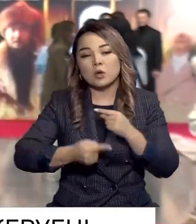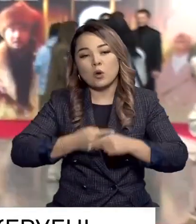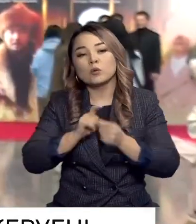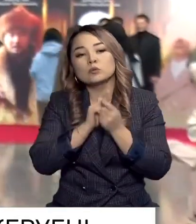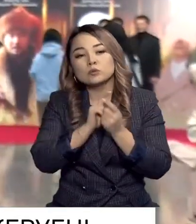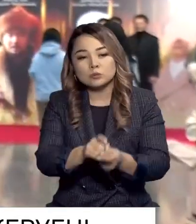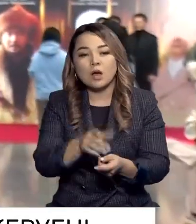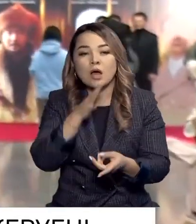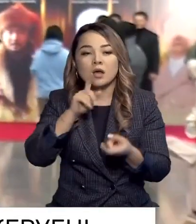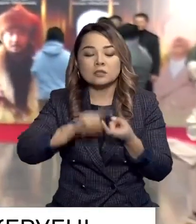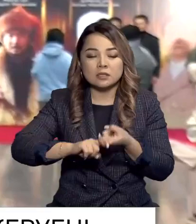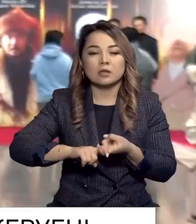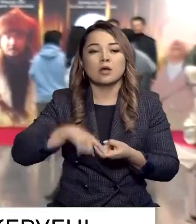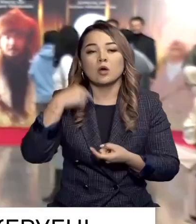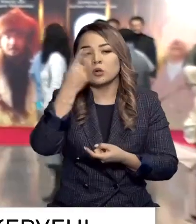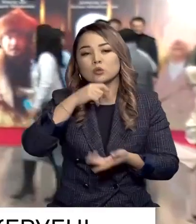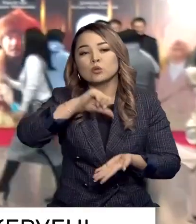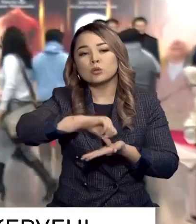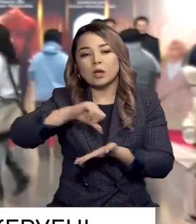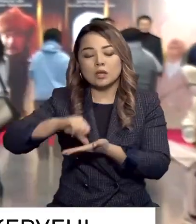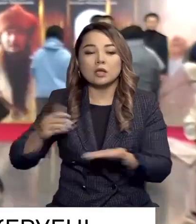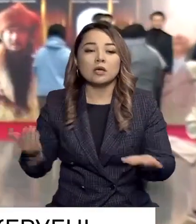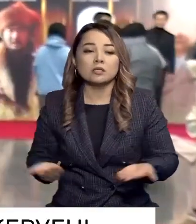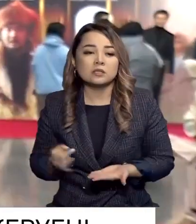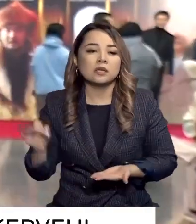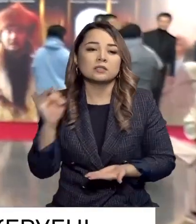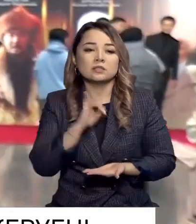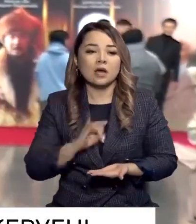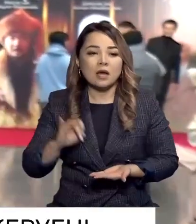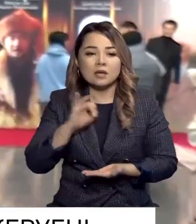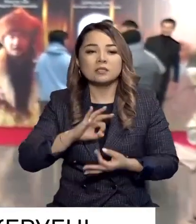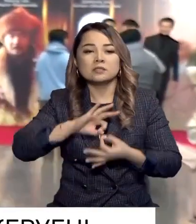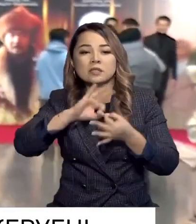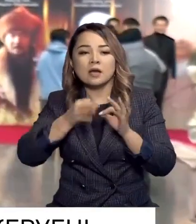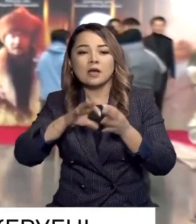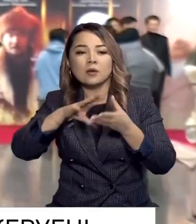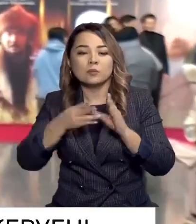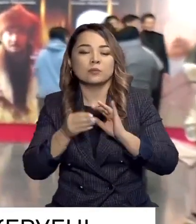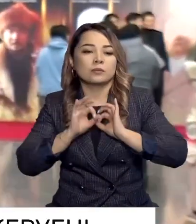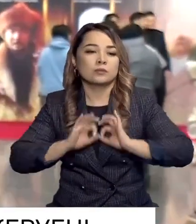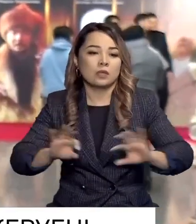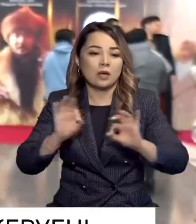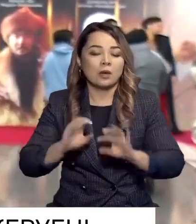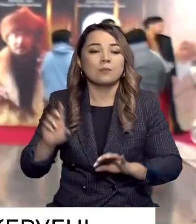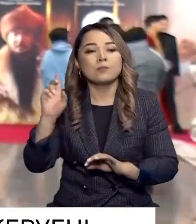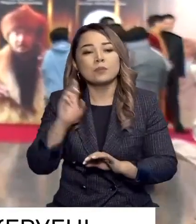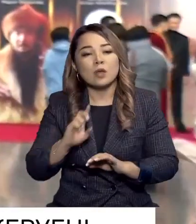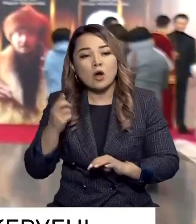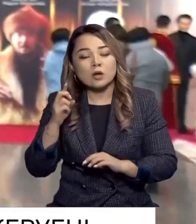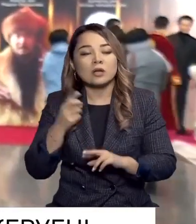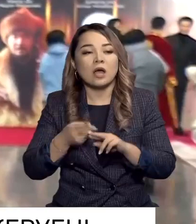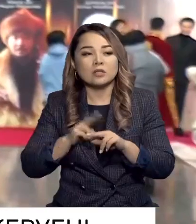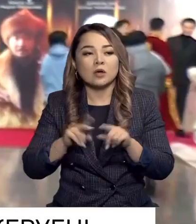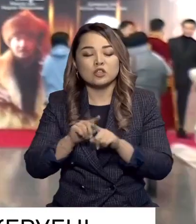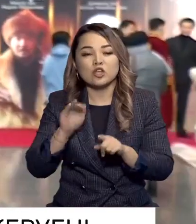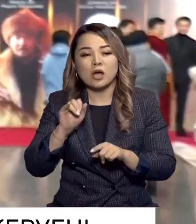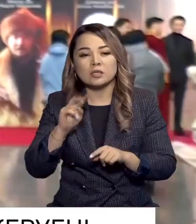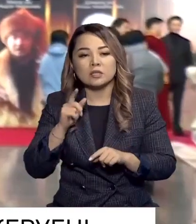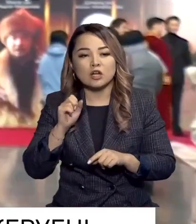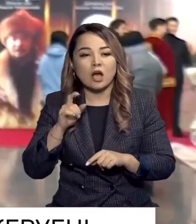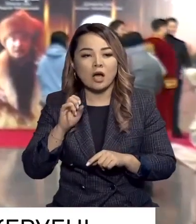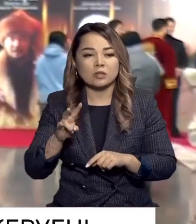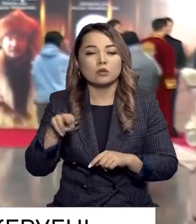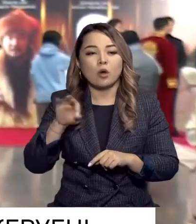мен тау тұлғалардың өмірі қилы тағдыры жайлы баяндалады. Мәселен, әйгілі Жәңгір хан, Дана Домалағана,